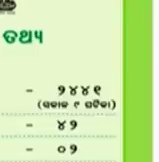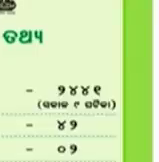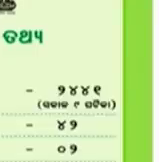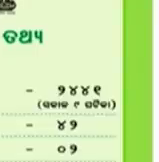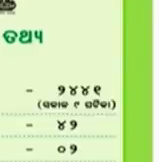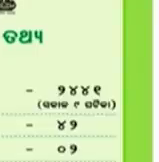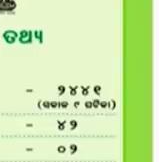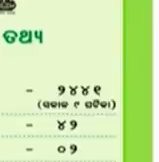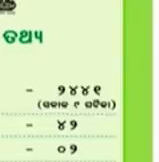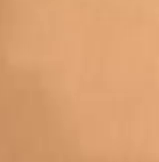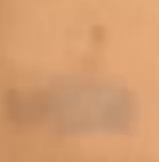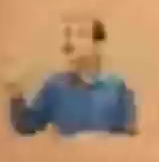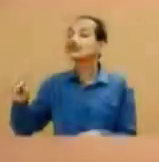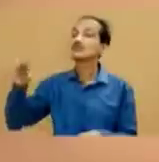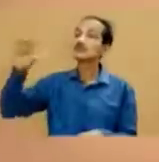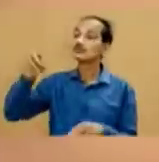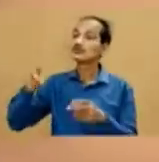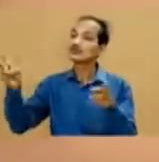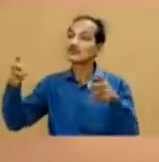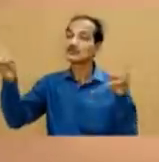ଅଛନ୍ତି 91 ଜଣ।